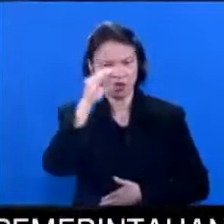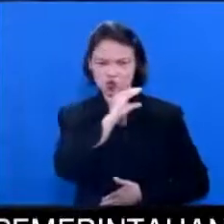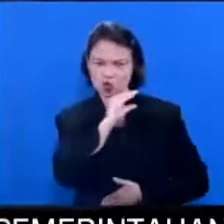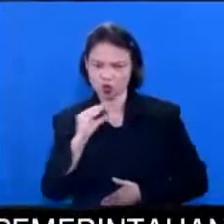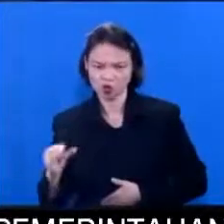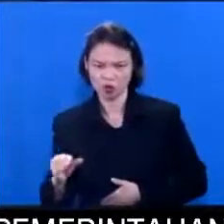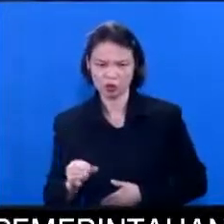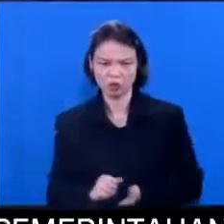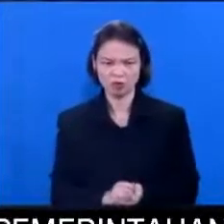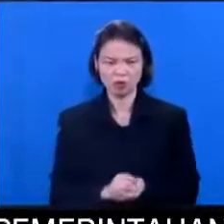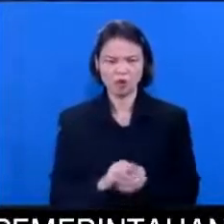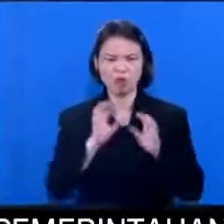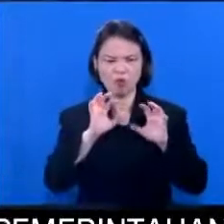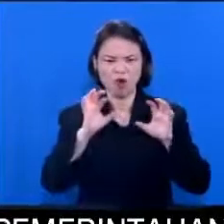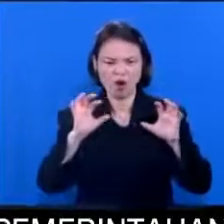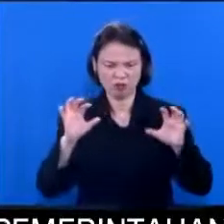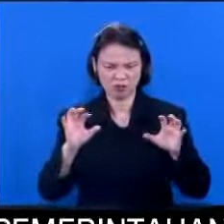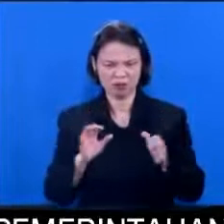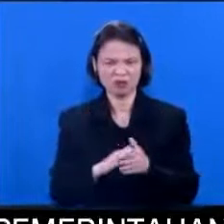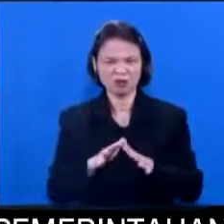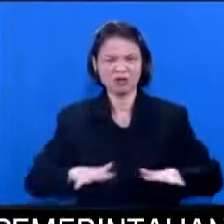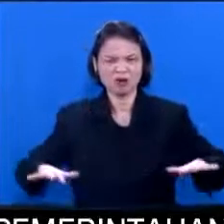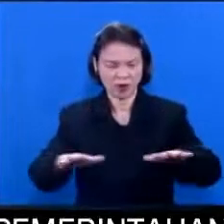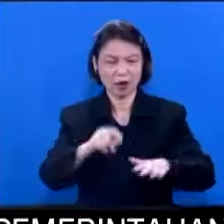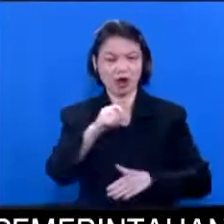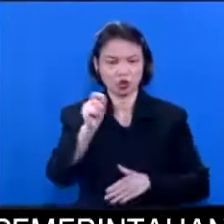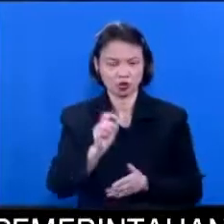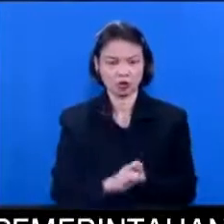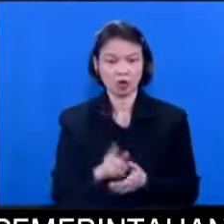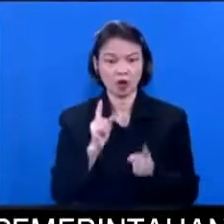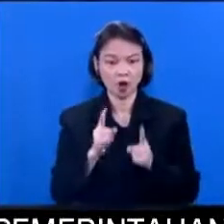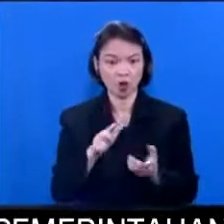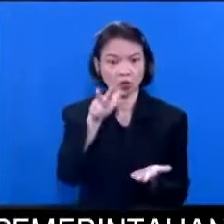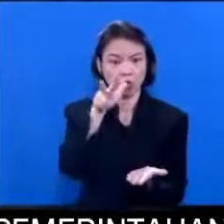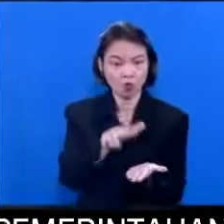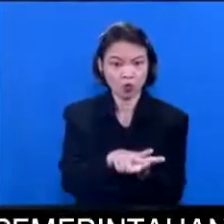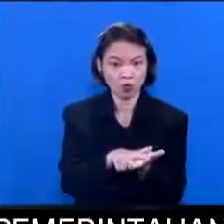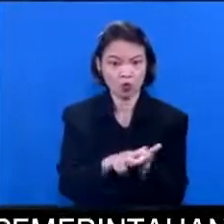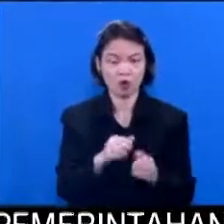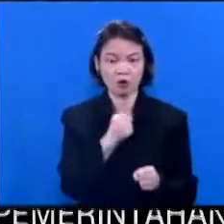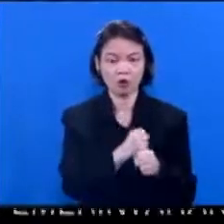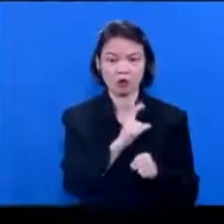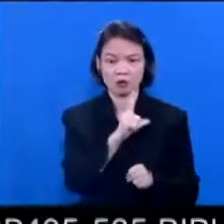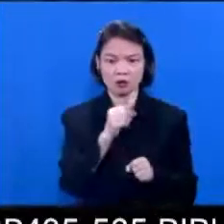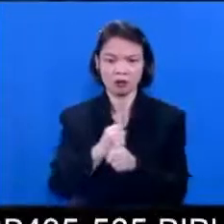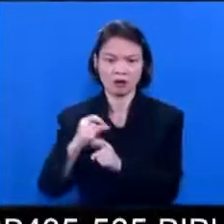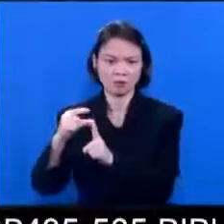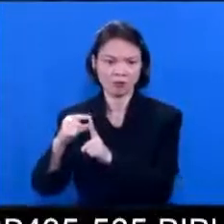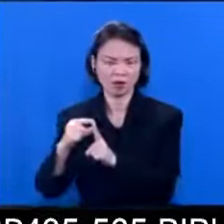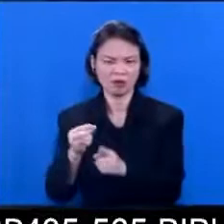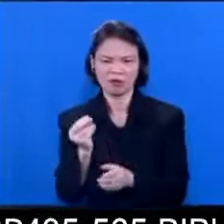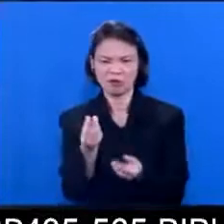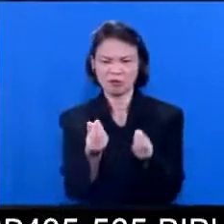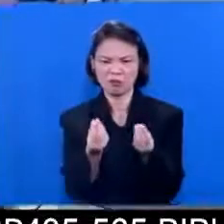orderan paling banyak kan daerah perkantoran semua. Kalau kita kena genap ganjil, kita main ke pinggir, nggak dapat duit.